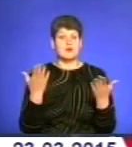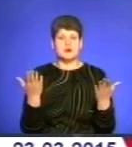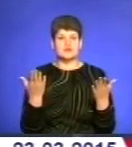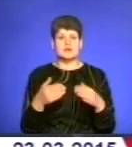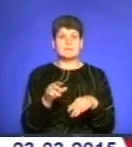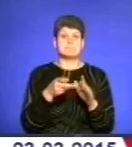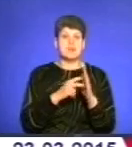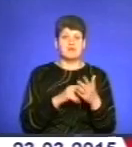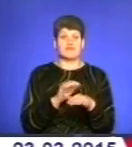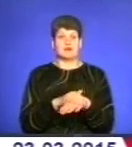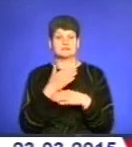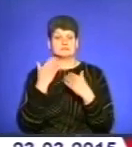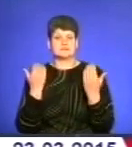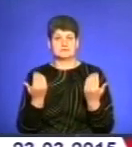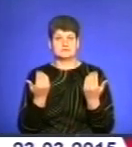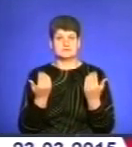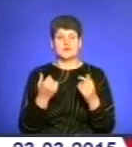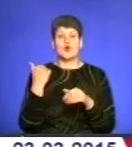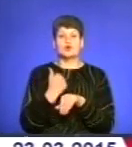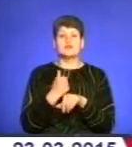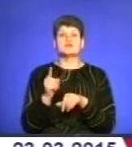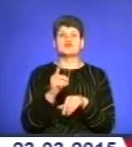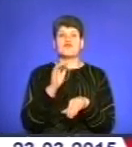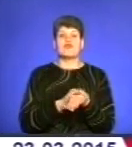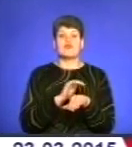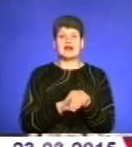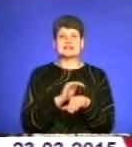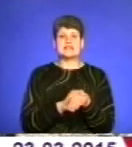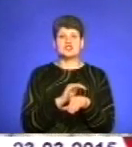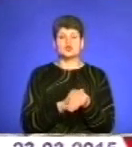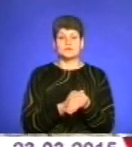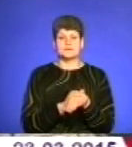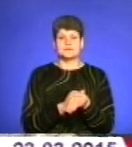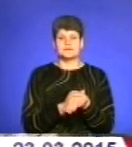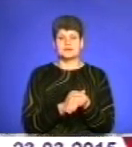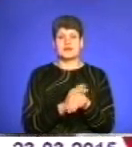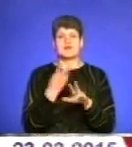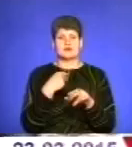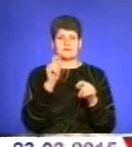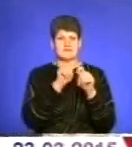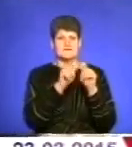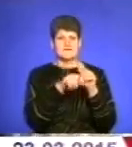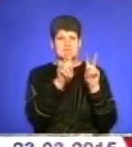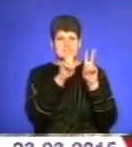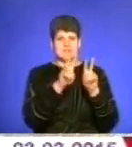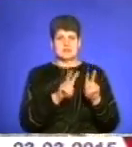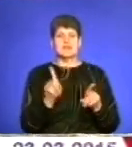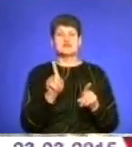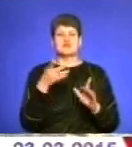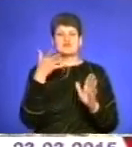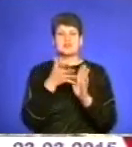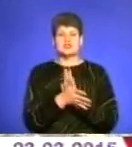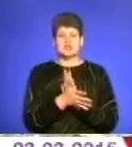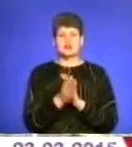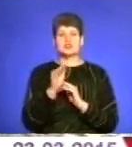ні фактичної. Головне – це фактично, що витрачено. Фактично. Чи ви відслідковуєте, на що витрачають ЖЕКи